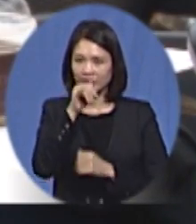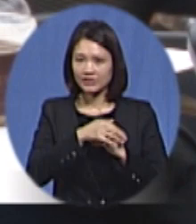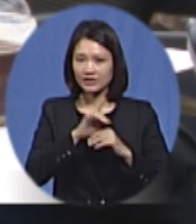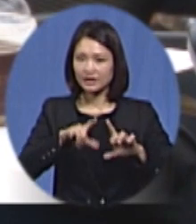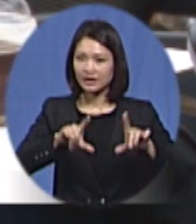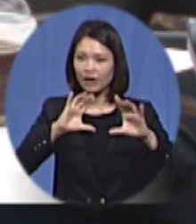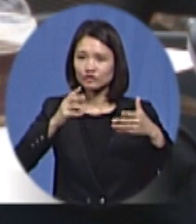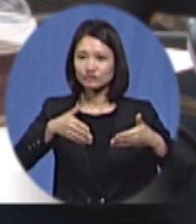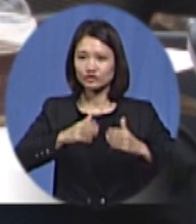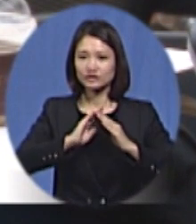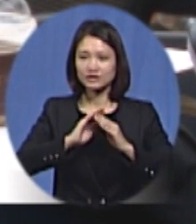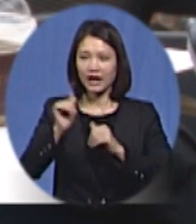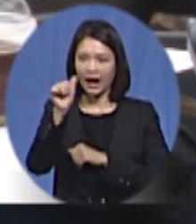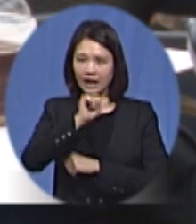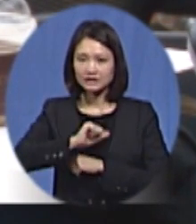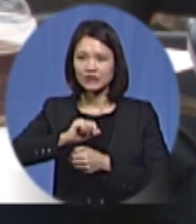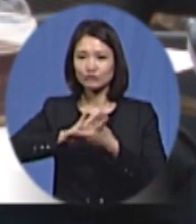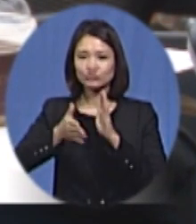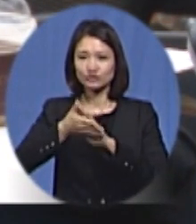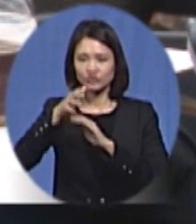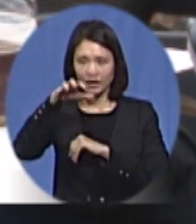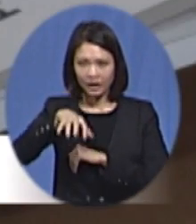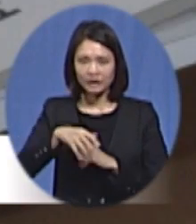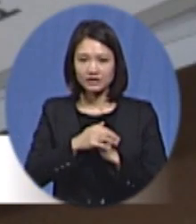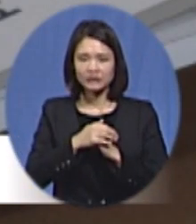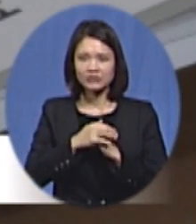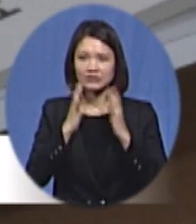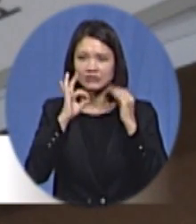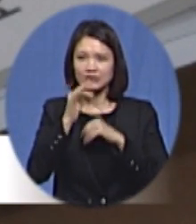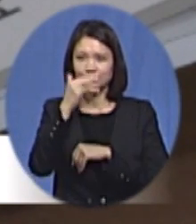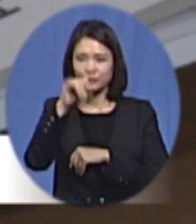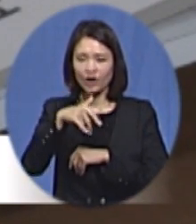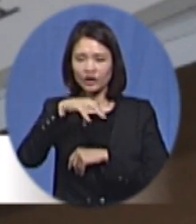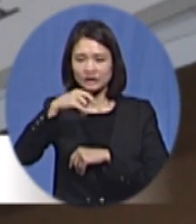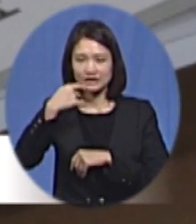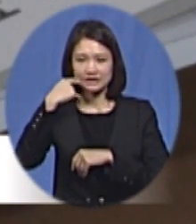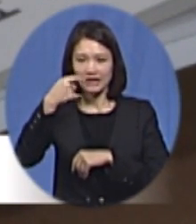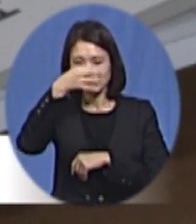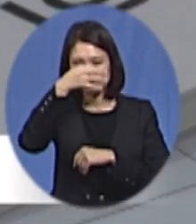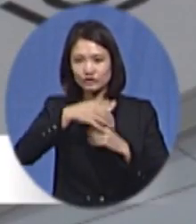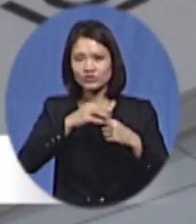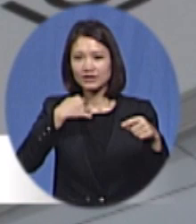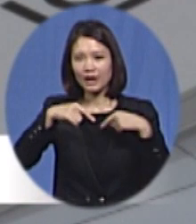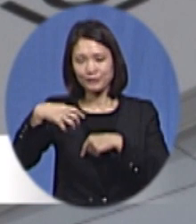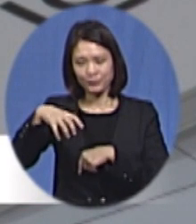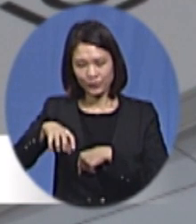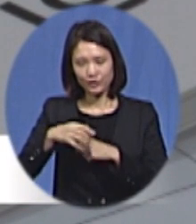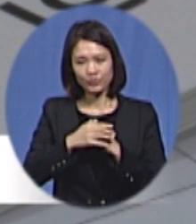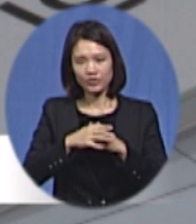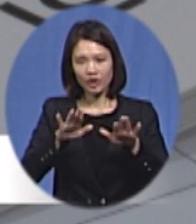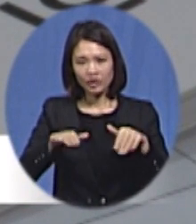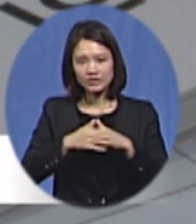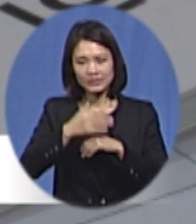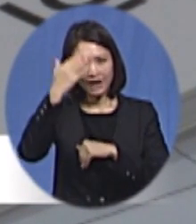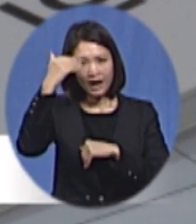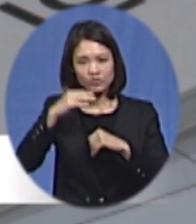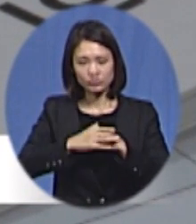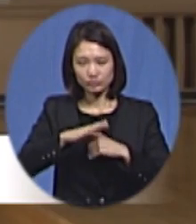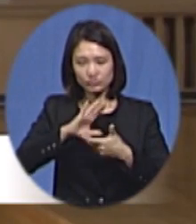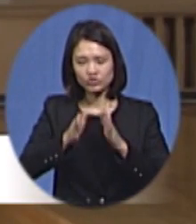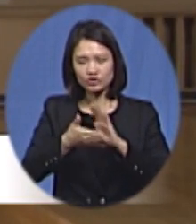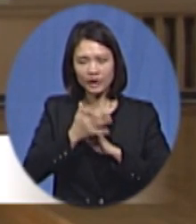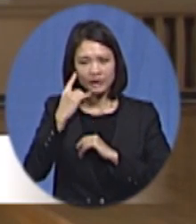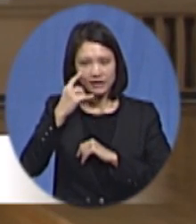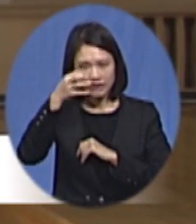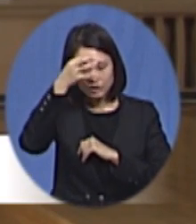이날 국립아시아문화전당 어린이문화원 김혁진 예술감독은 현재 한국은 문화예술 교육을 할 수 있는